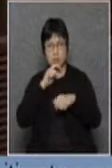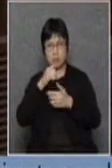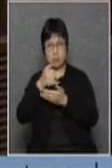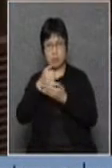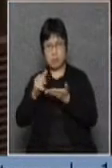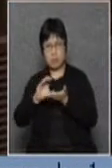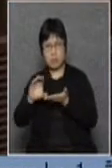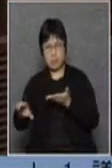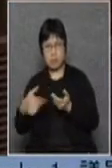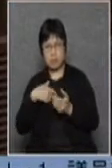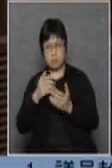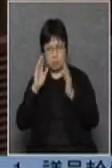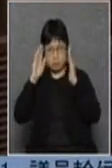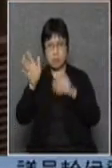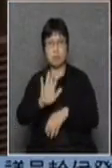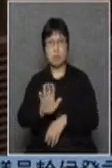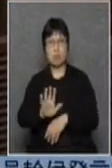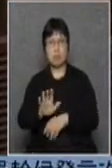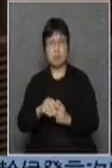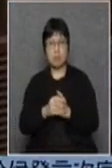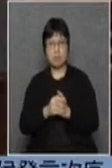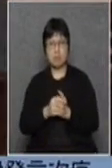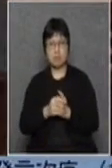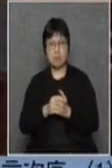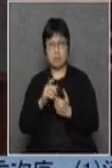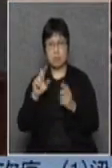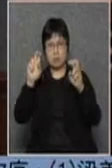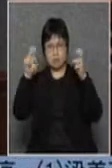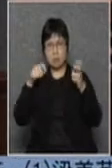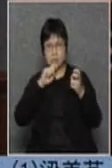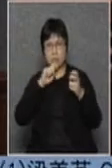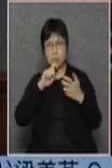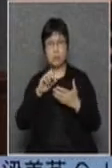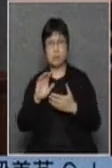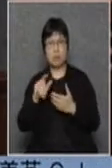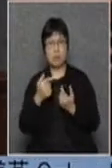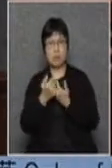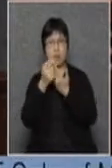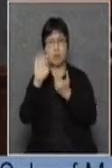係着重嘅。咁所以我希望今日呢個課題咧係可以喺無爭議之下咧獲得通過。